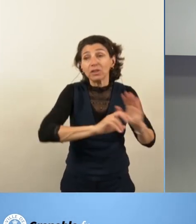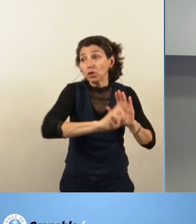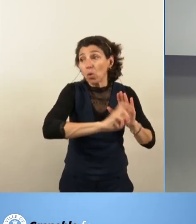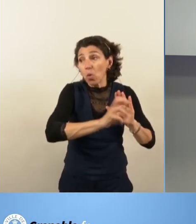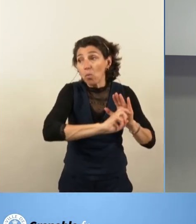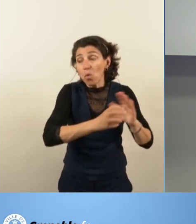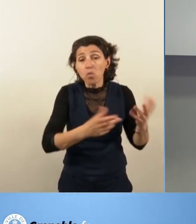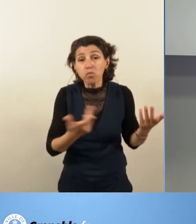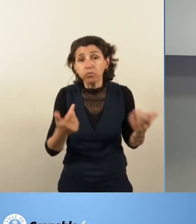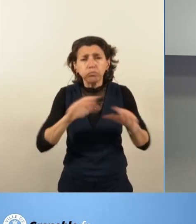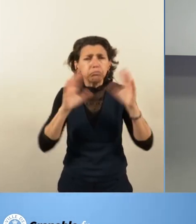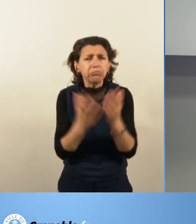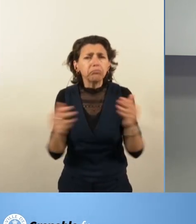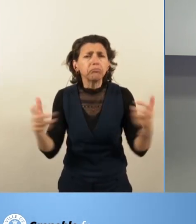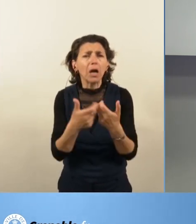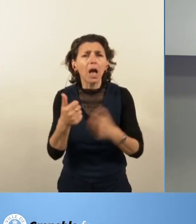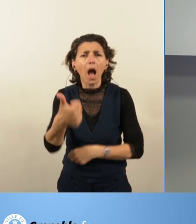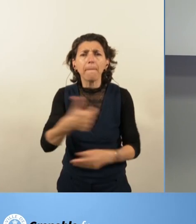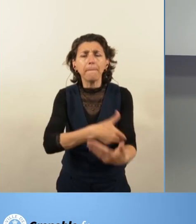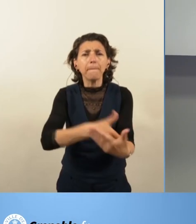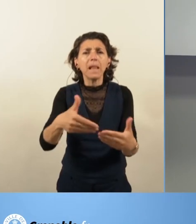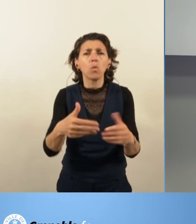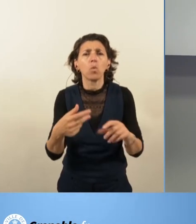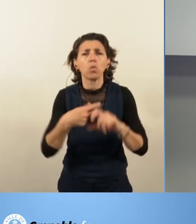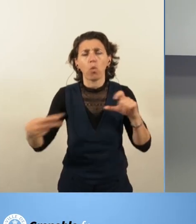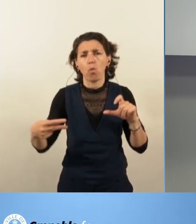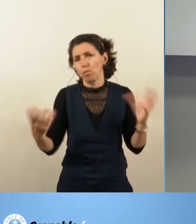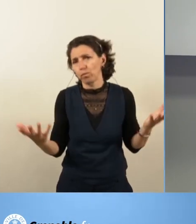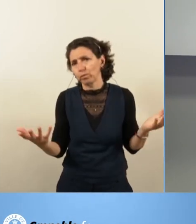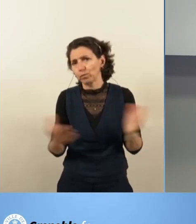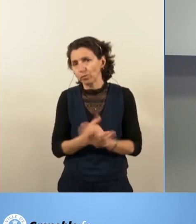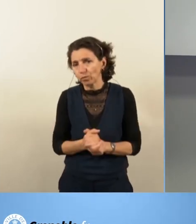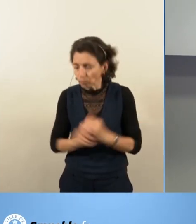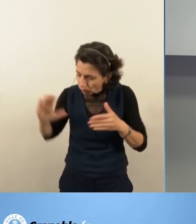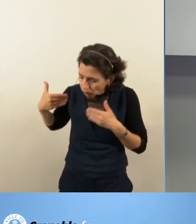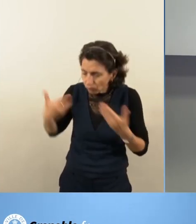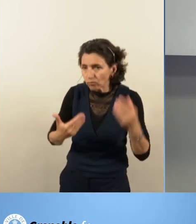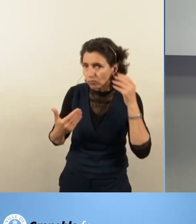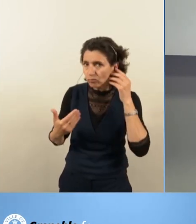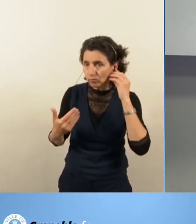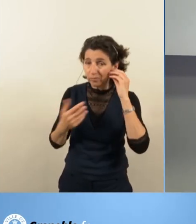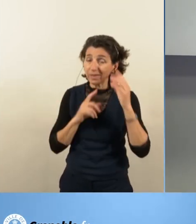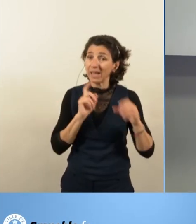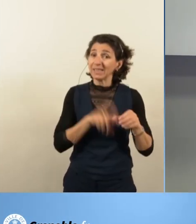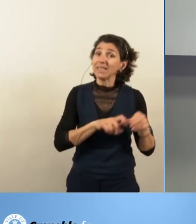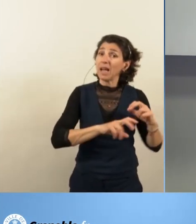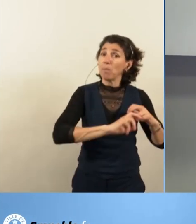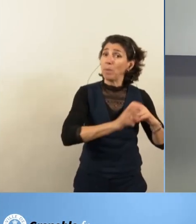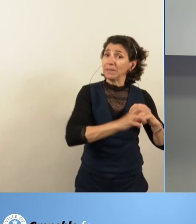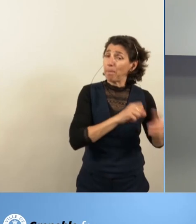sur un million d'euros au total sur l'ensemble qui était payé jusqu'à présent par le syndicat de mobilité sur